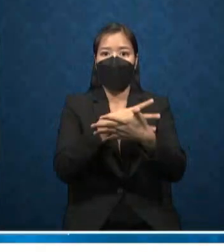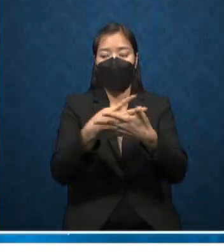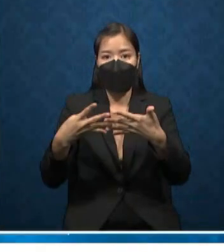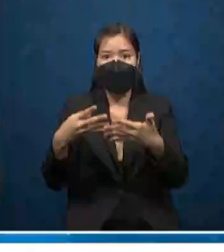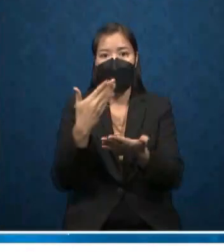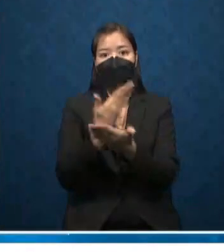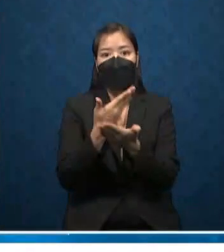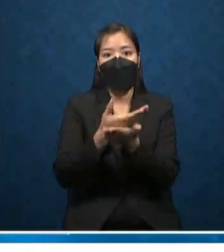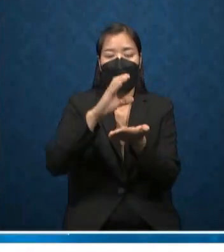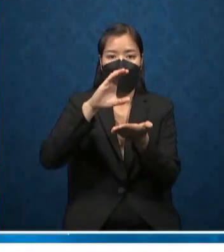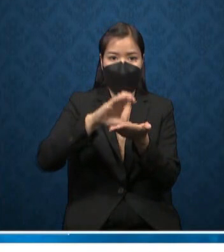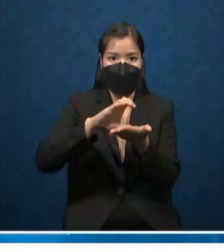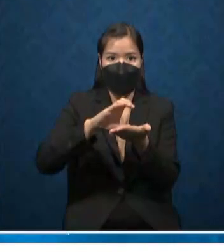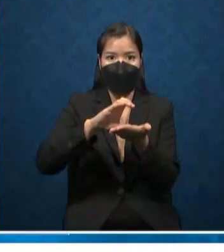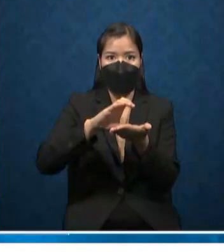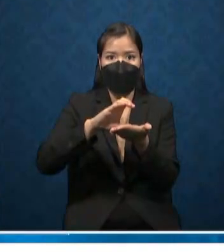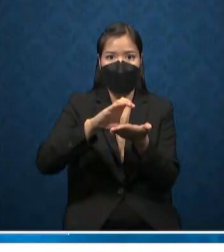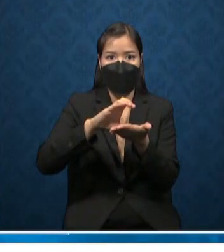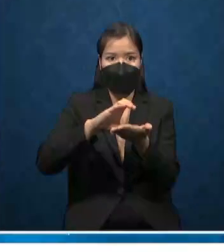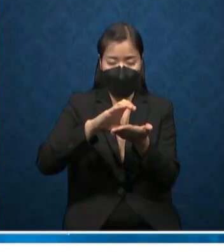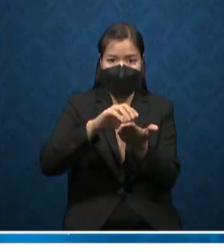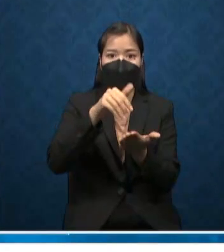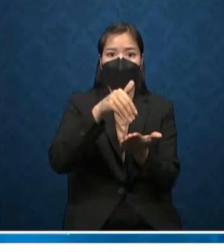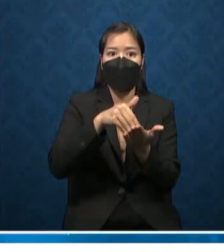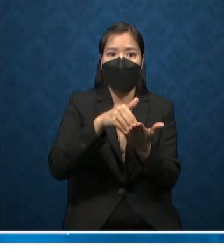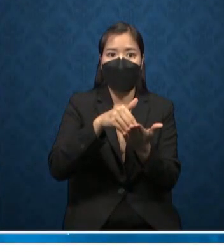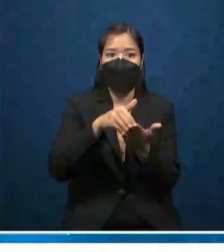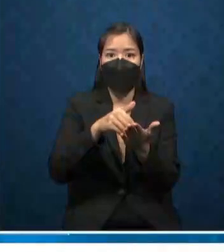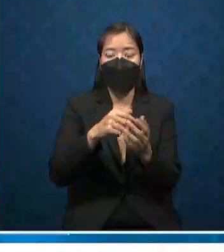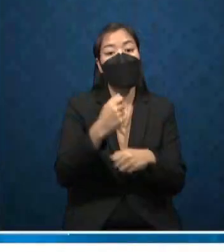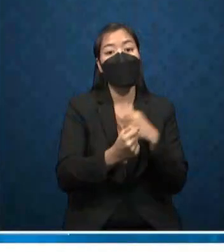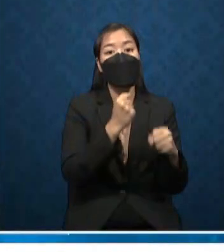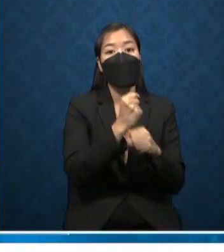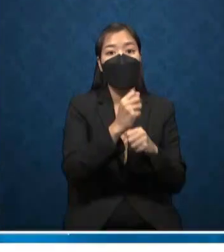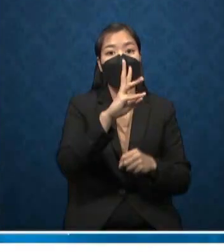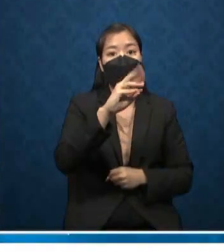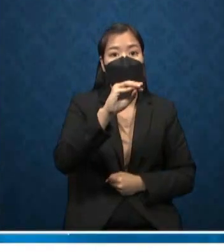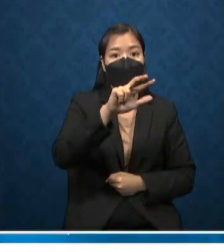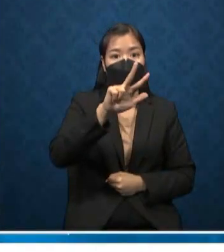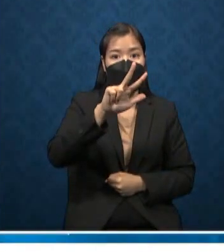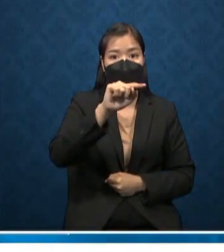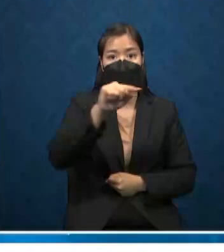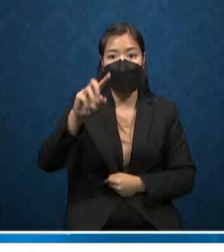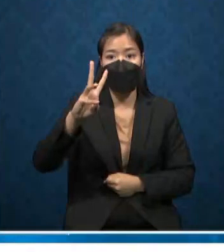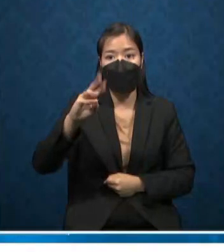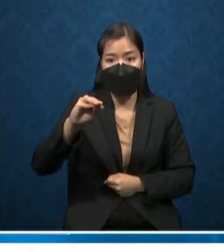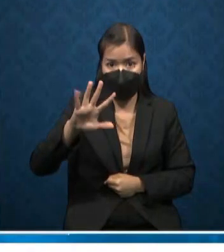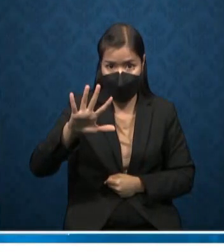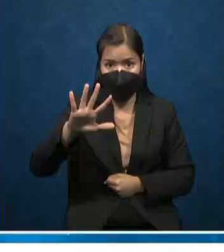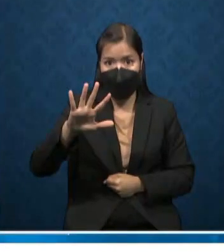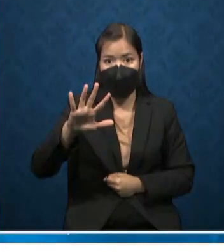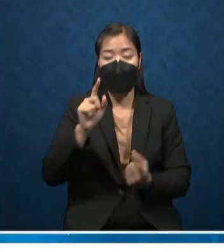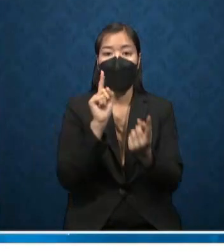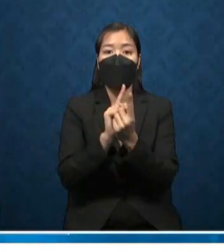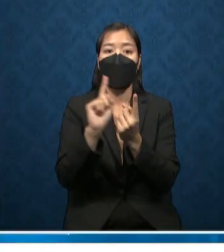ตั้งงบประมาณรายจ่ายงบกลางในปีตั้งแต่ปีงบประมาณพ.ศ. 2563ถึง2515จะเห็นว่